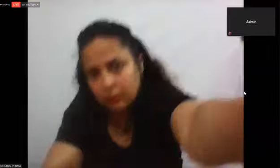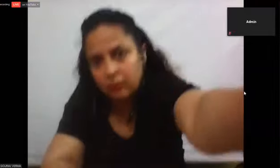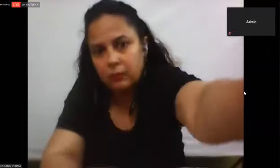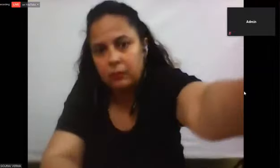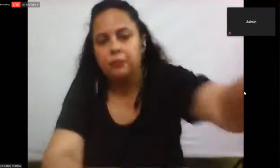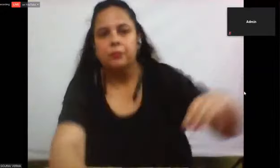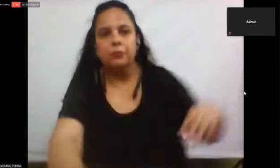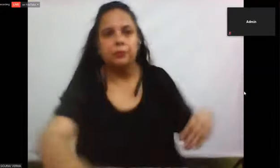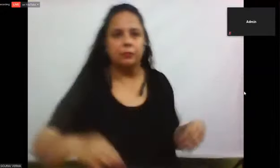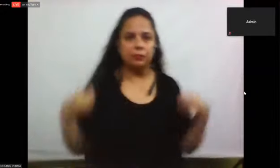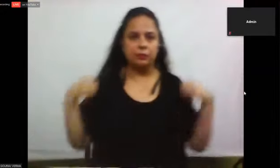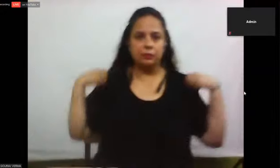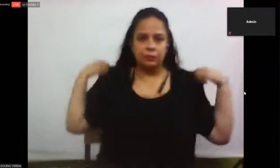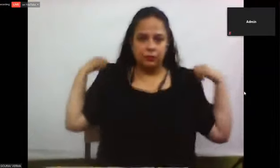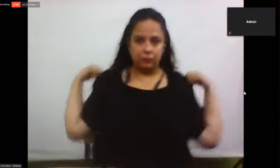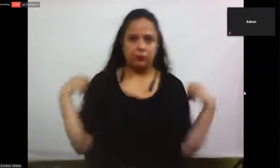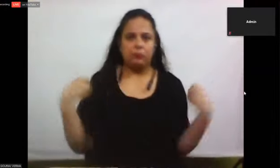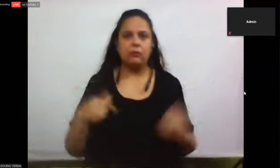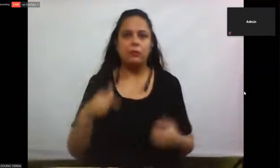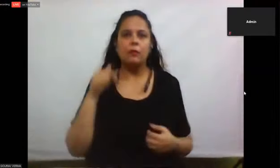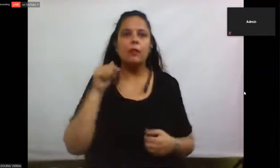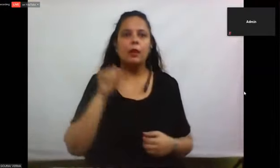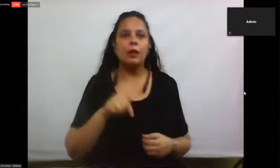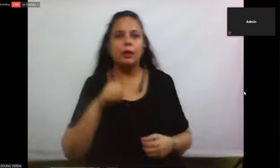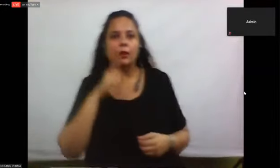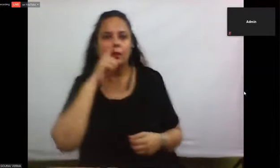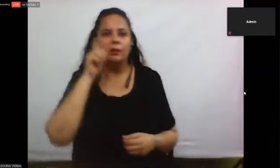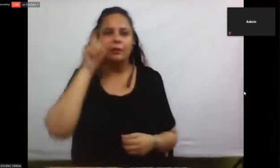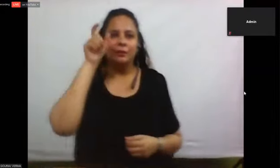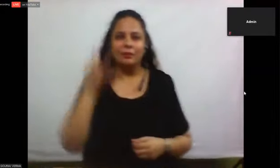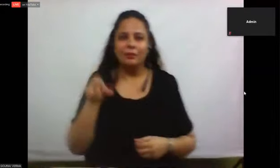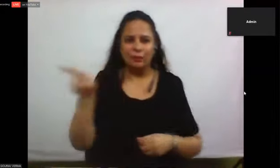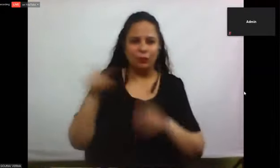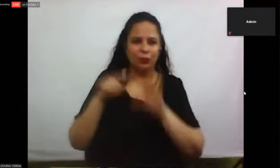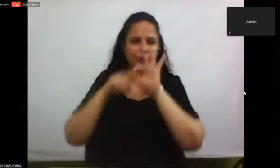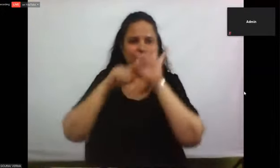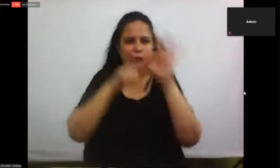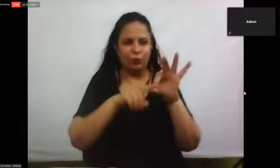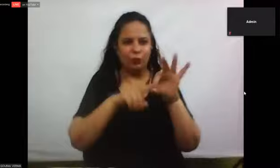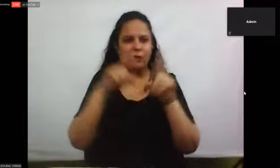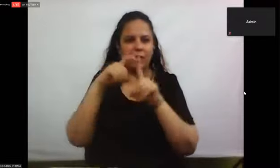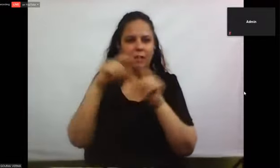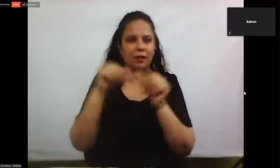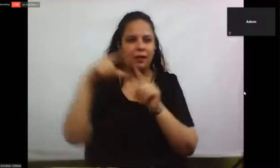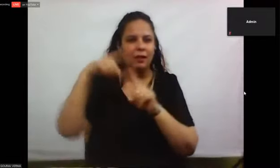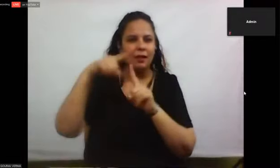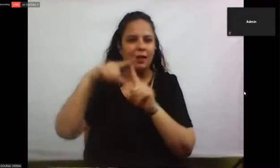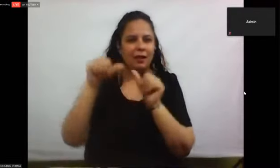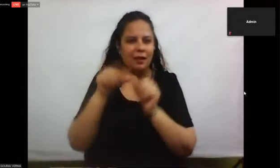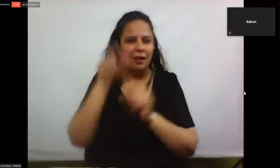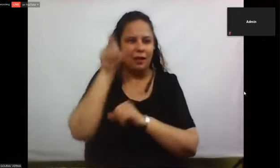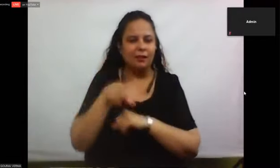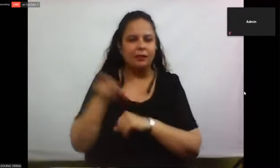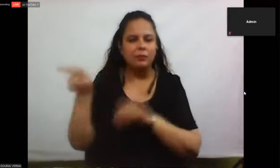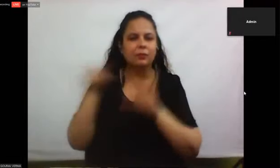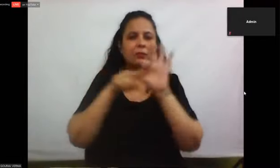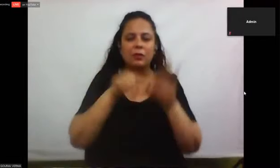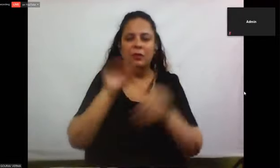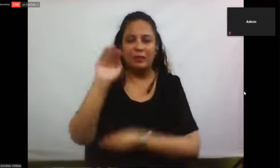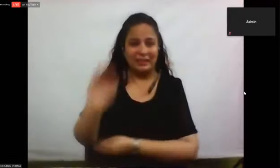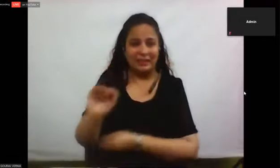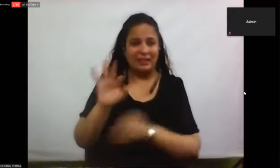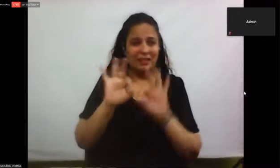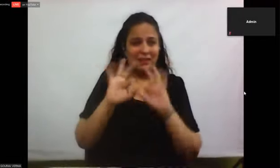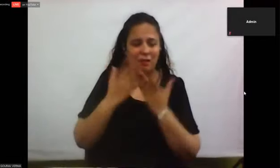है सुभाषमिता दत्ता जी से. वो पूछ रही हैं कि हाउ कैन इट हैंडल अ हाइपर एक्टिव चाइल्ड इन हर फैमिली इफ ही और